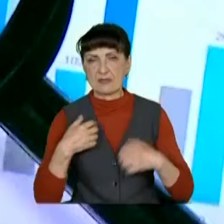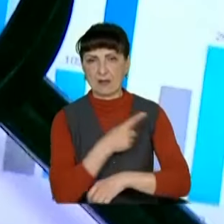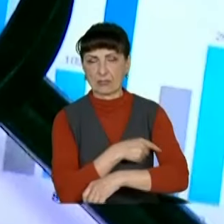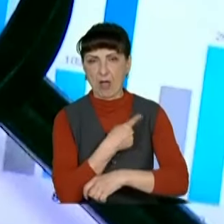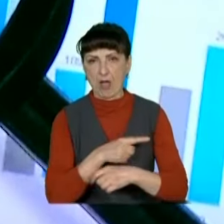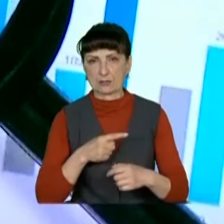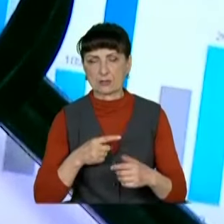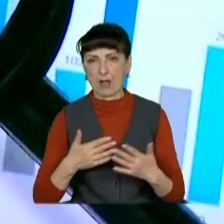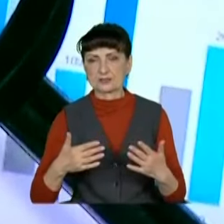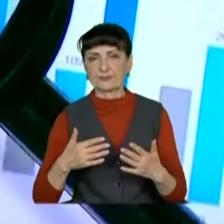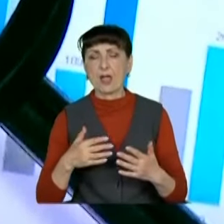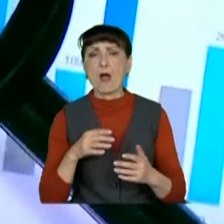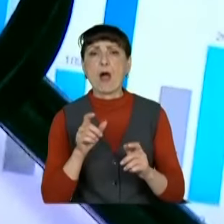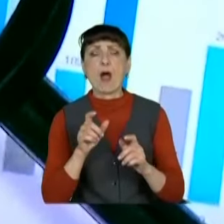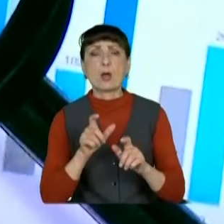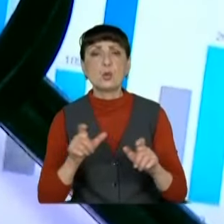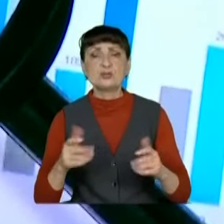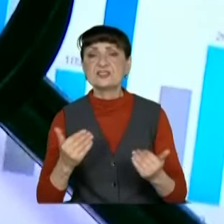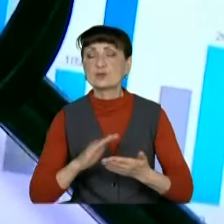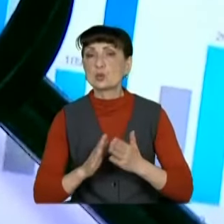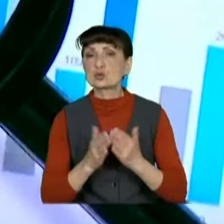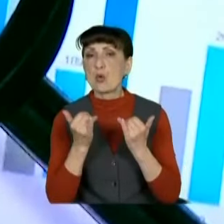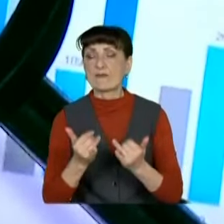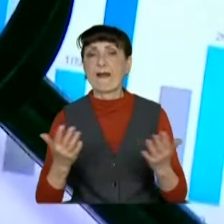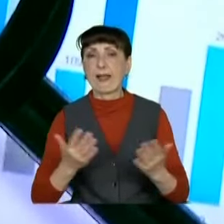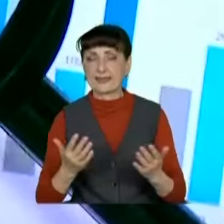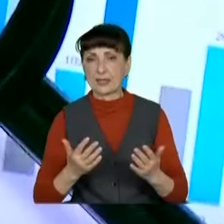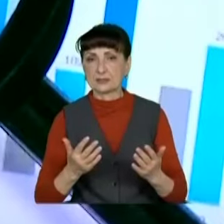роль отводится кадрам? А какие условия сегодня создаются